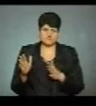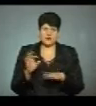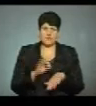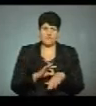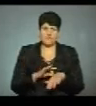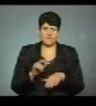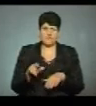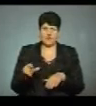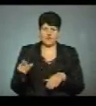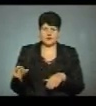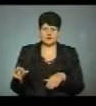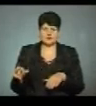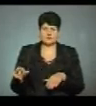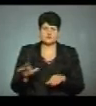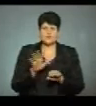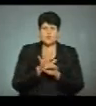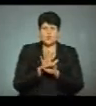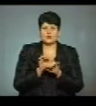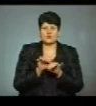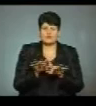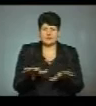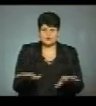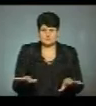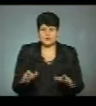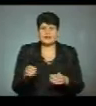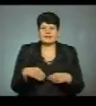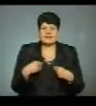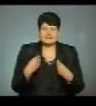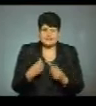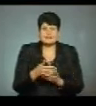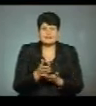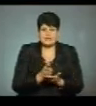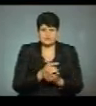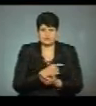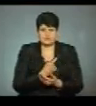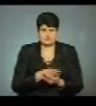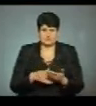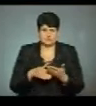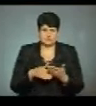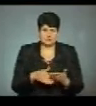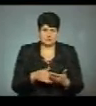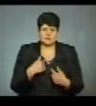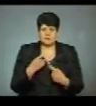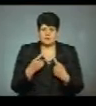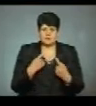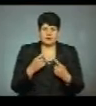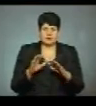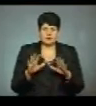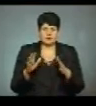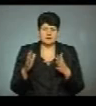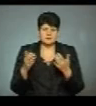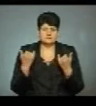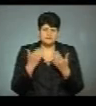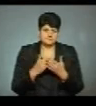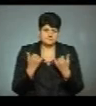хворих з коронавірусною інфекцією і надати якісну медичну допомогу. Ми говоримо про випадки, ми маємо